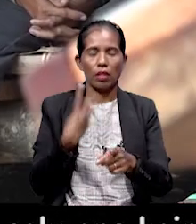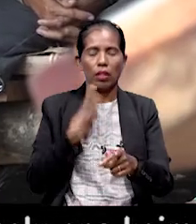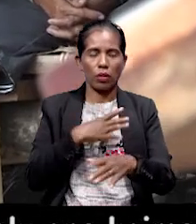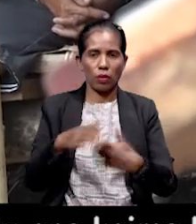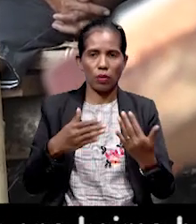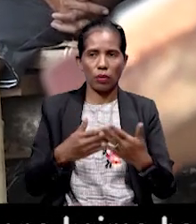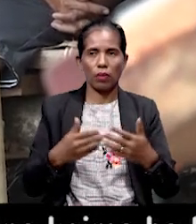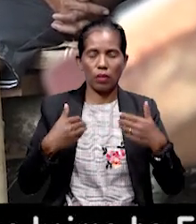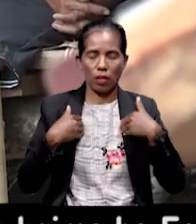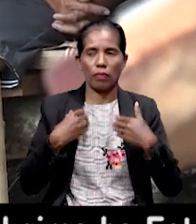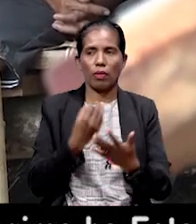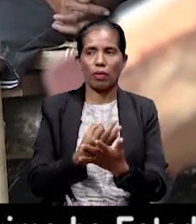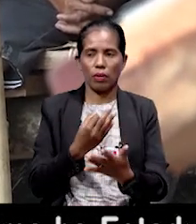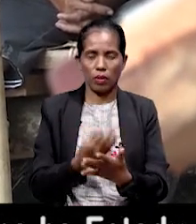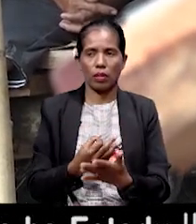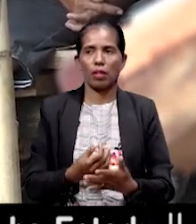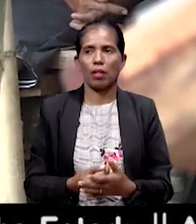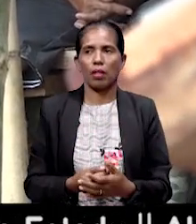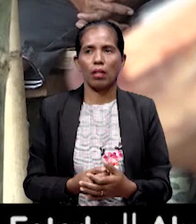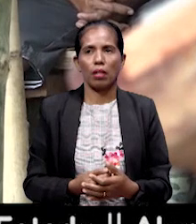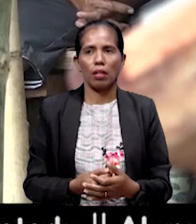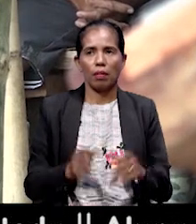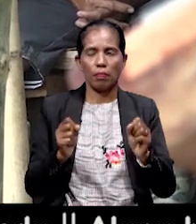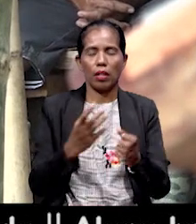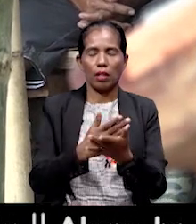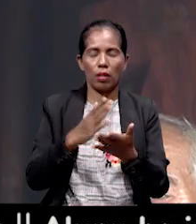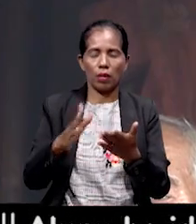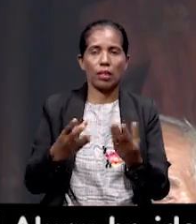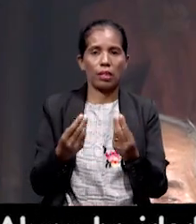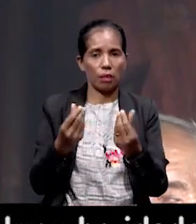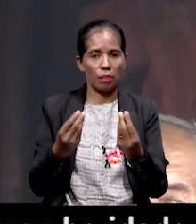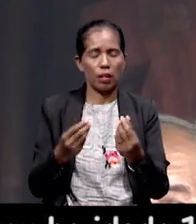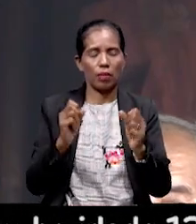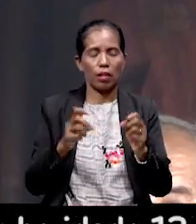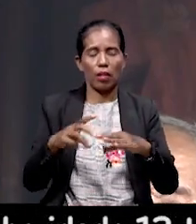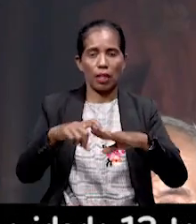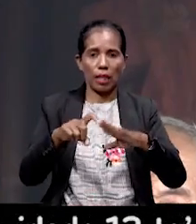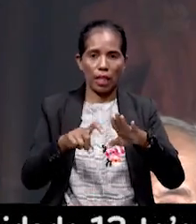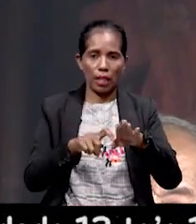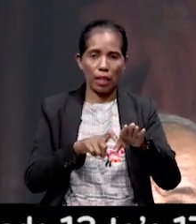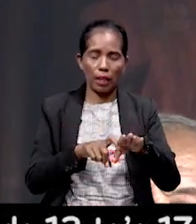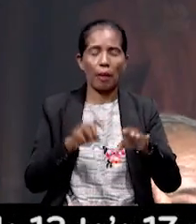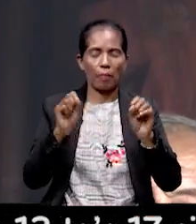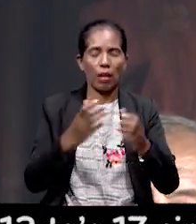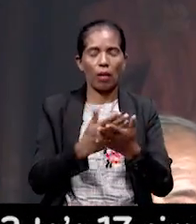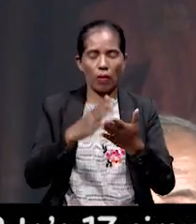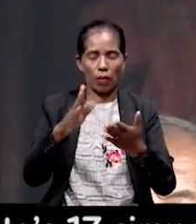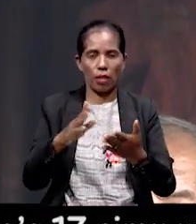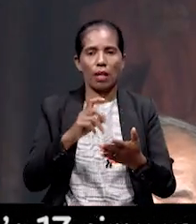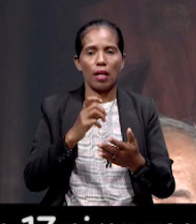korang osang bara osang iha bela hola simenti bela hola kalem bela hola ai mebe itu hanya yang